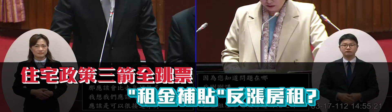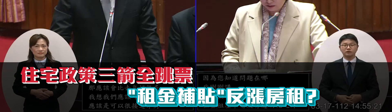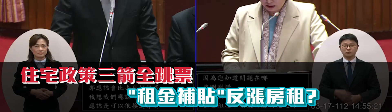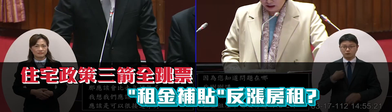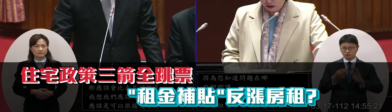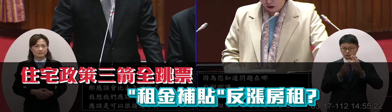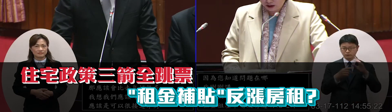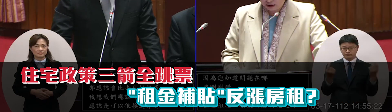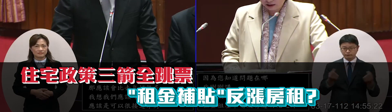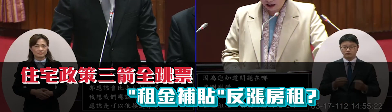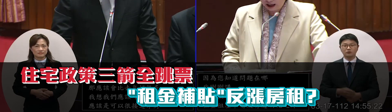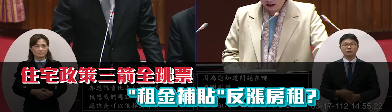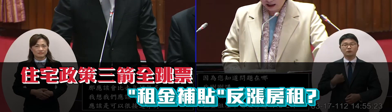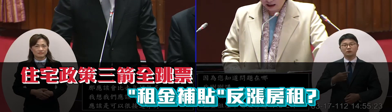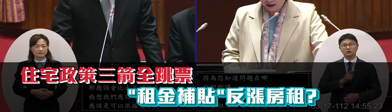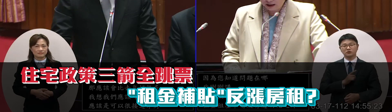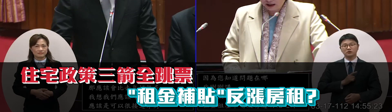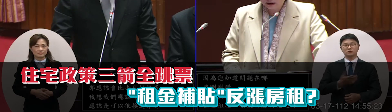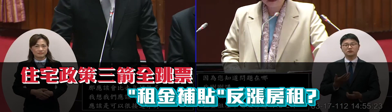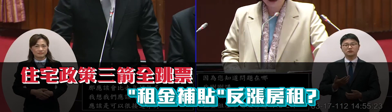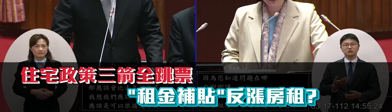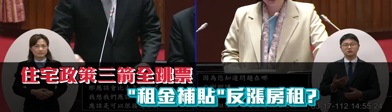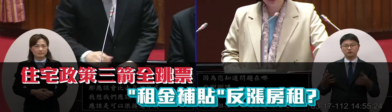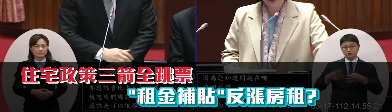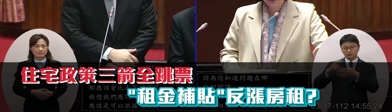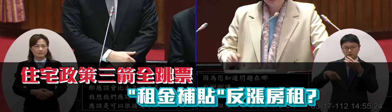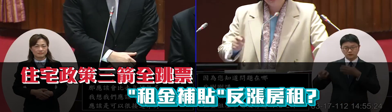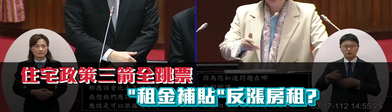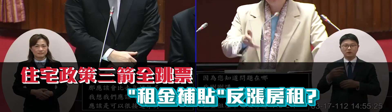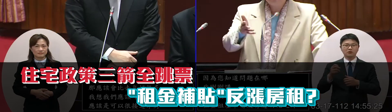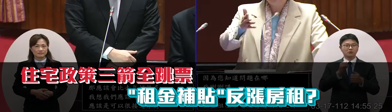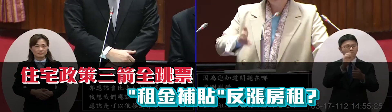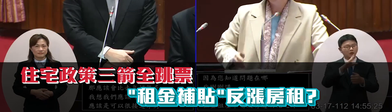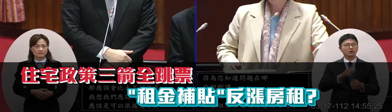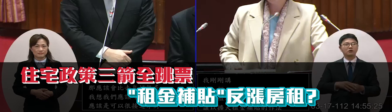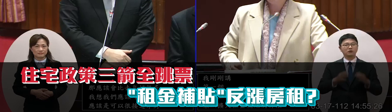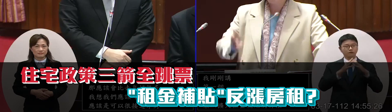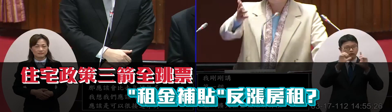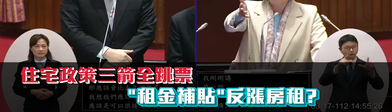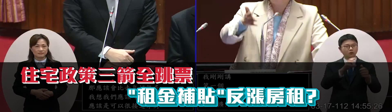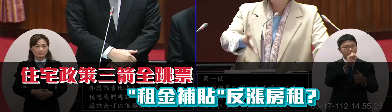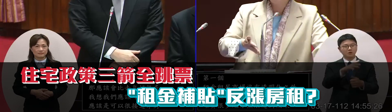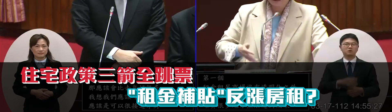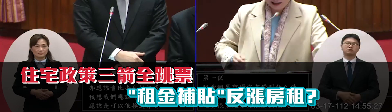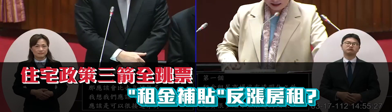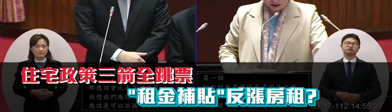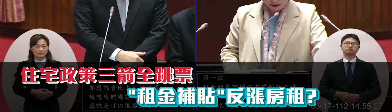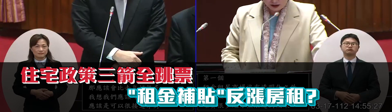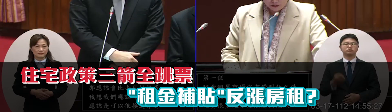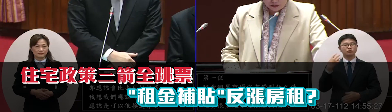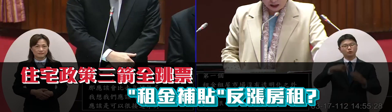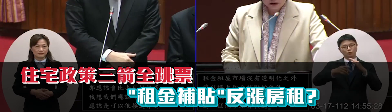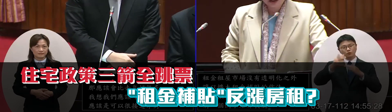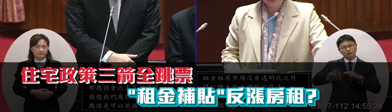长听，我们的同仁他想跟他的房东说，我们这个院长新